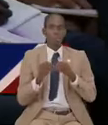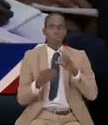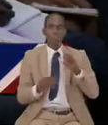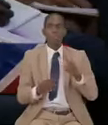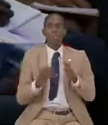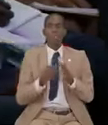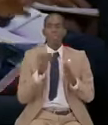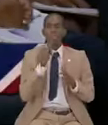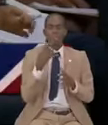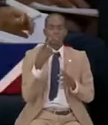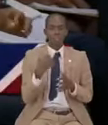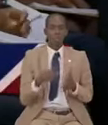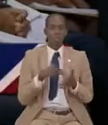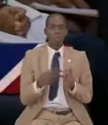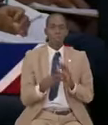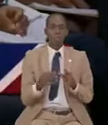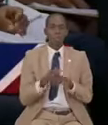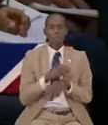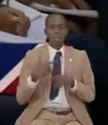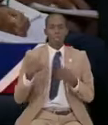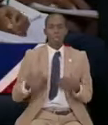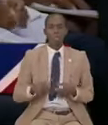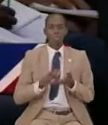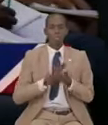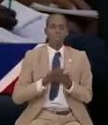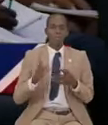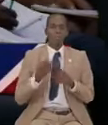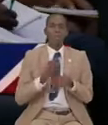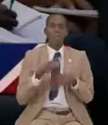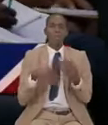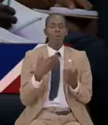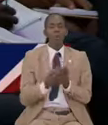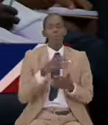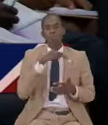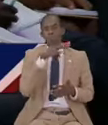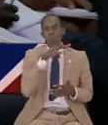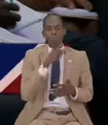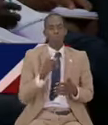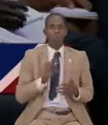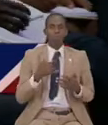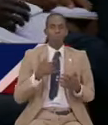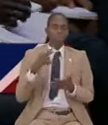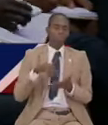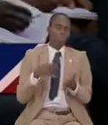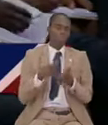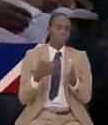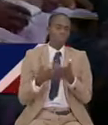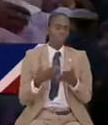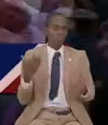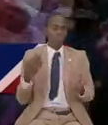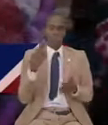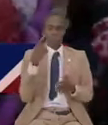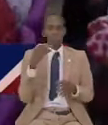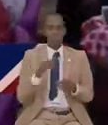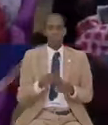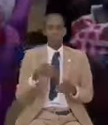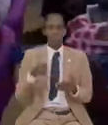le code déterminé purifier de tout assure je voulais déjà lu voyons somme